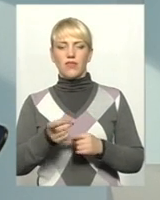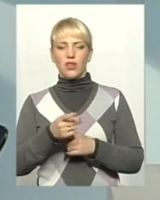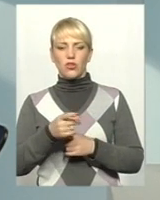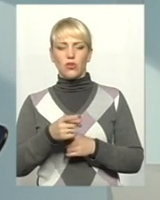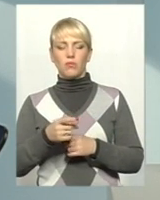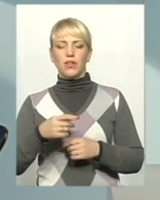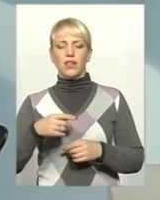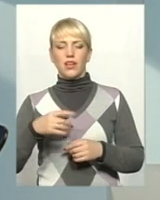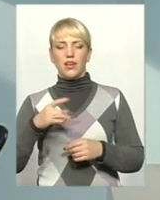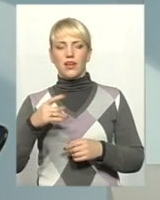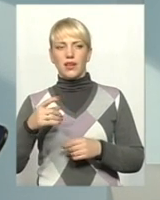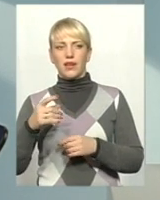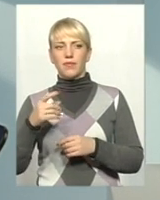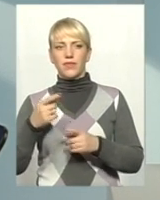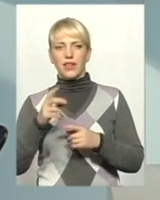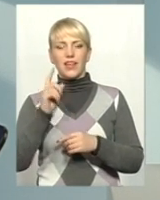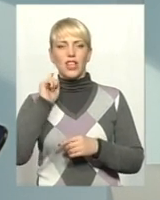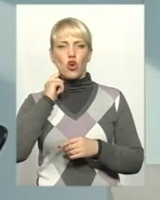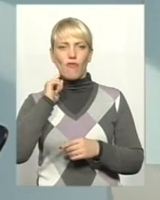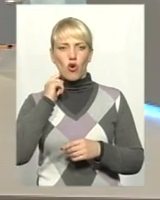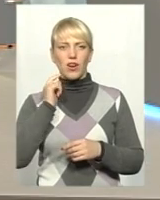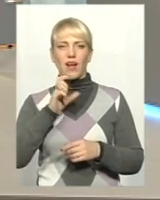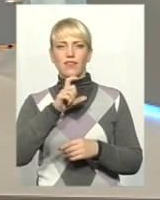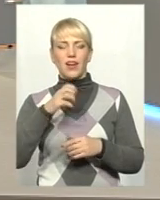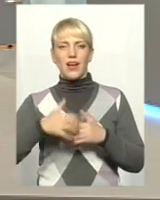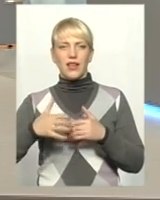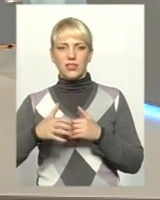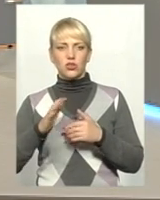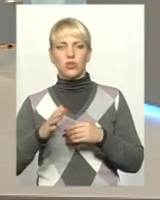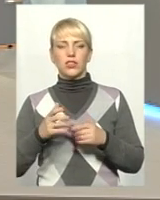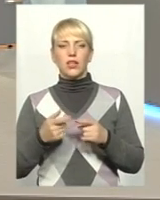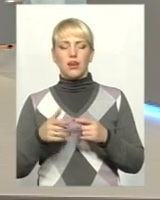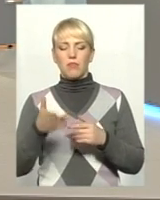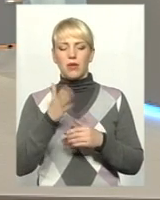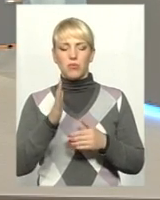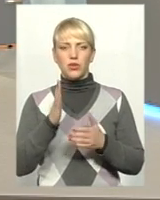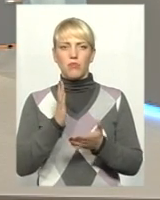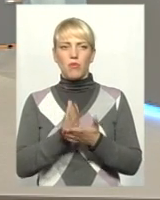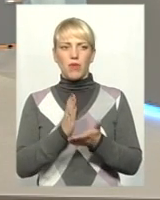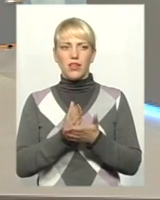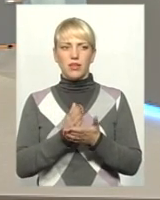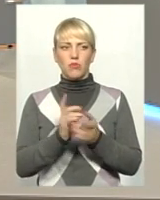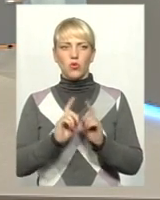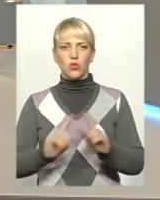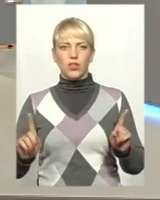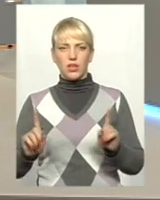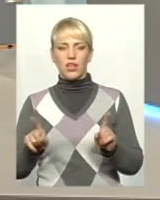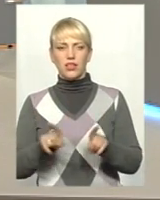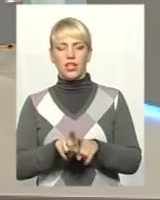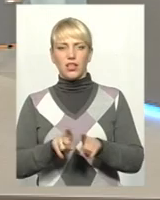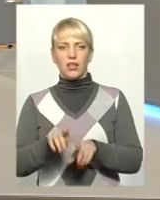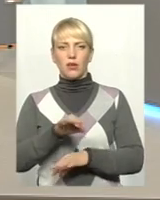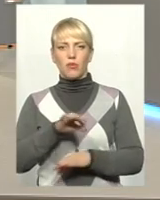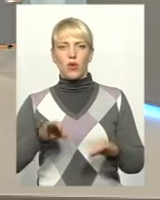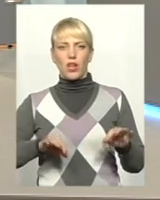Кіровоград і повертає на Херсон, щоб з'єднати захід і схід. Тобто, по суті, ми матимемо унікальний такий проєкт.